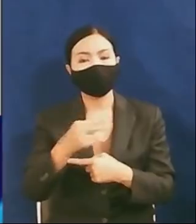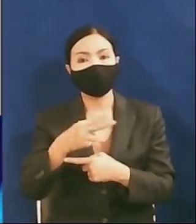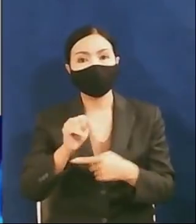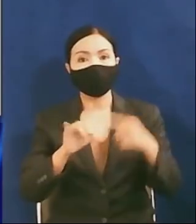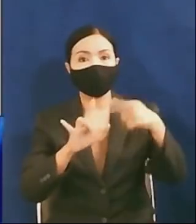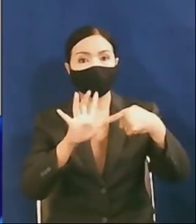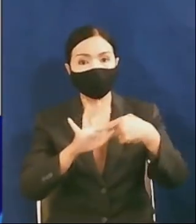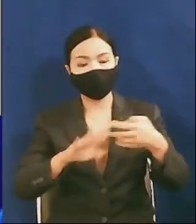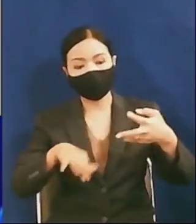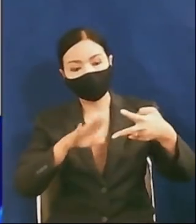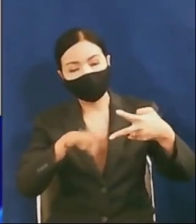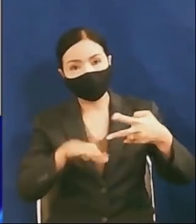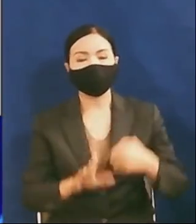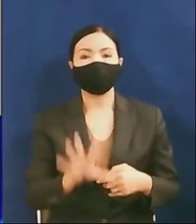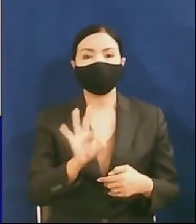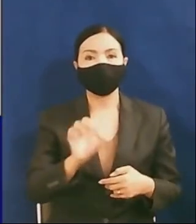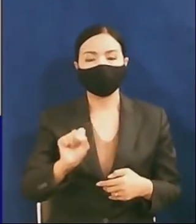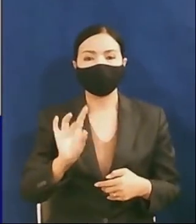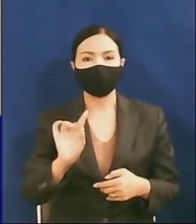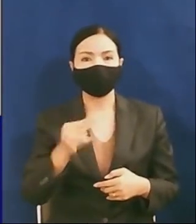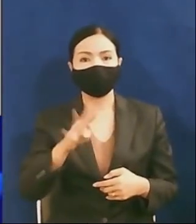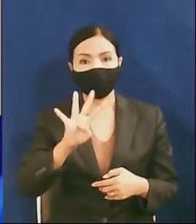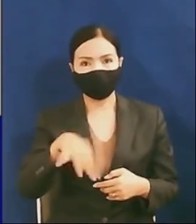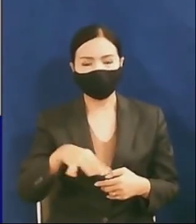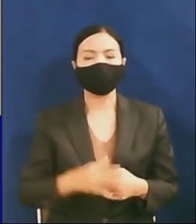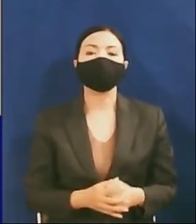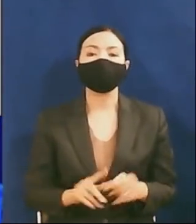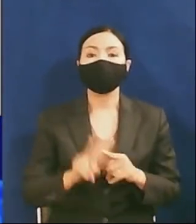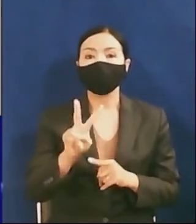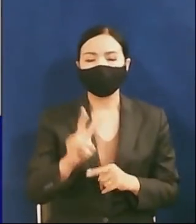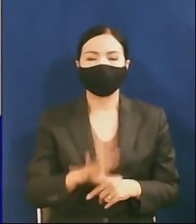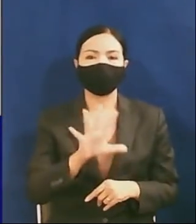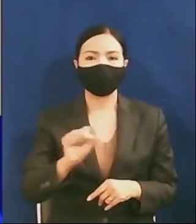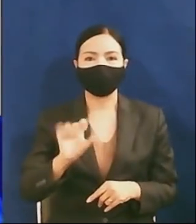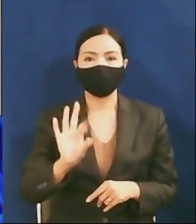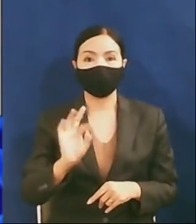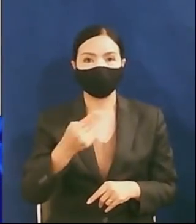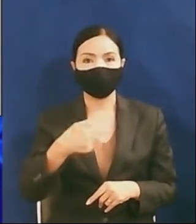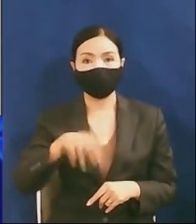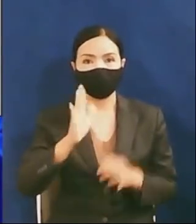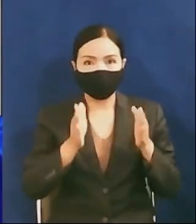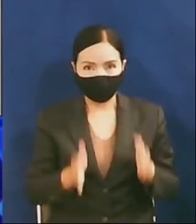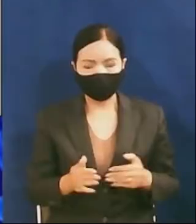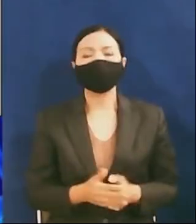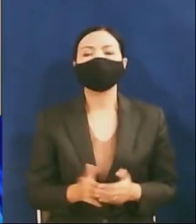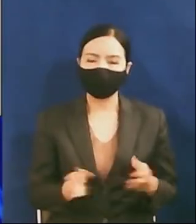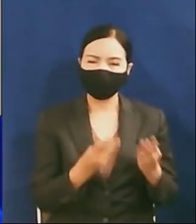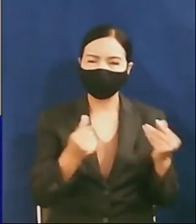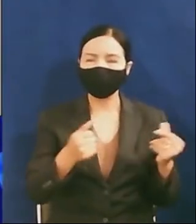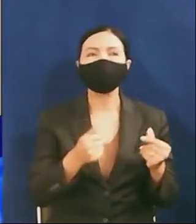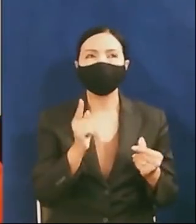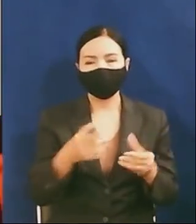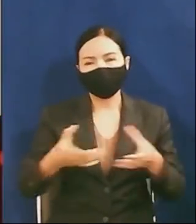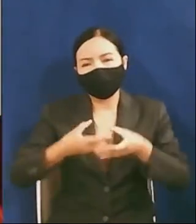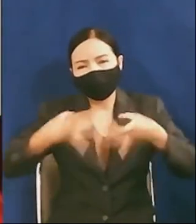ครับเข็มที่1 984,000 รายนะครับเข็มที่2 590,000 กว่ารายนะครับแล้วก็มีรายละเอียดตามก